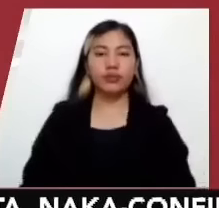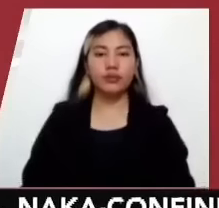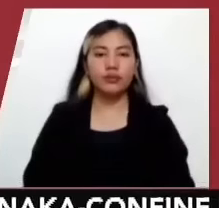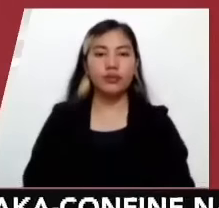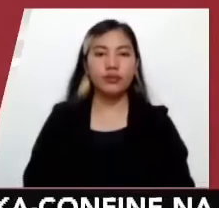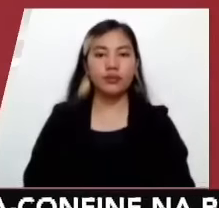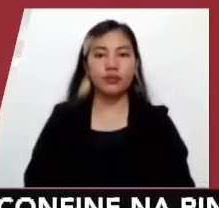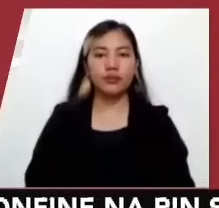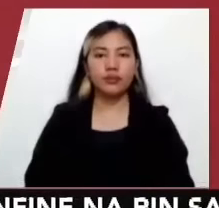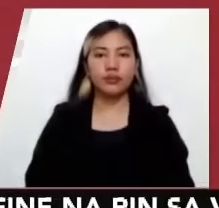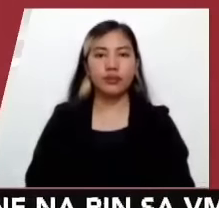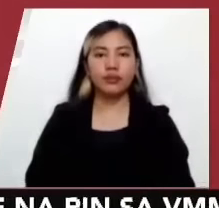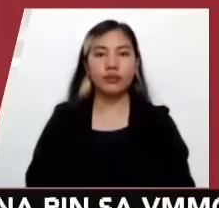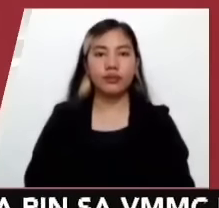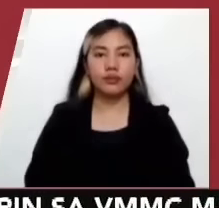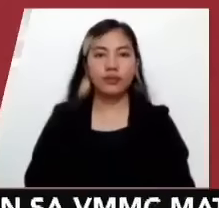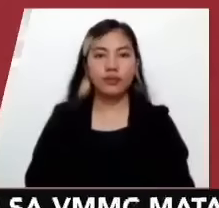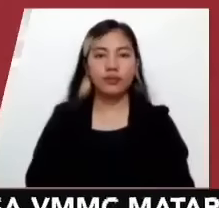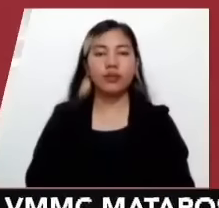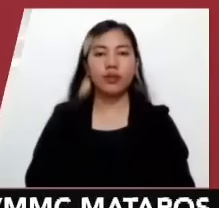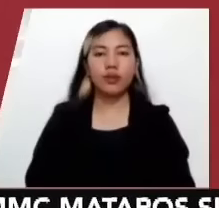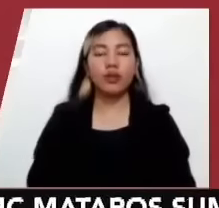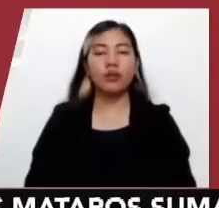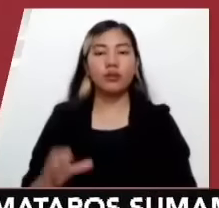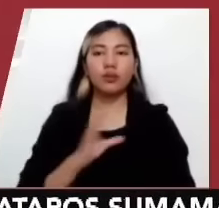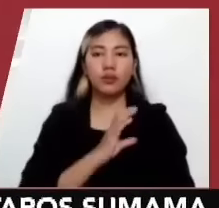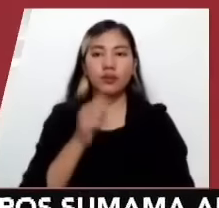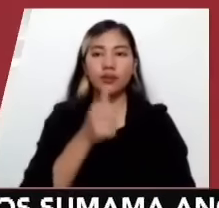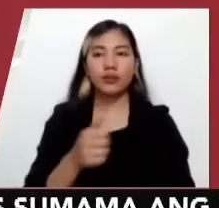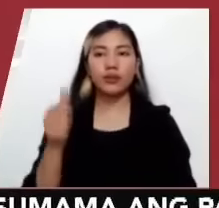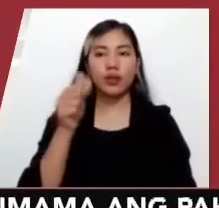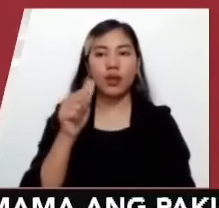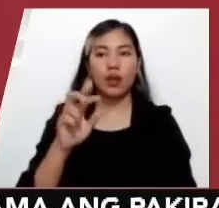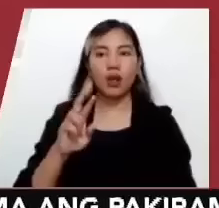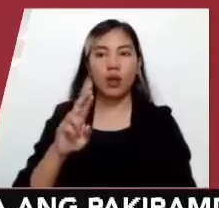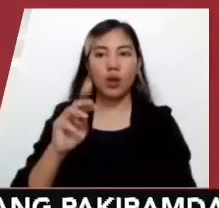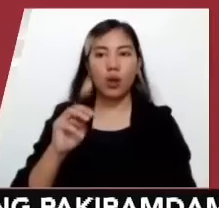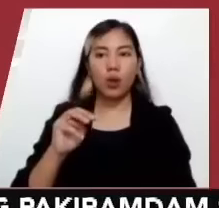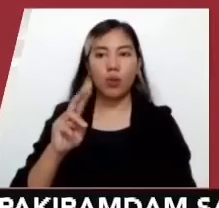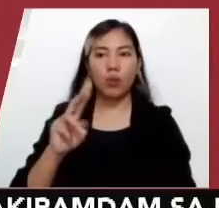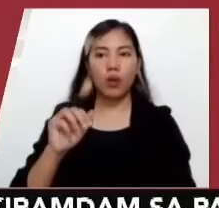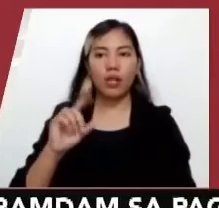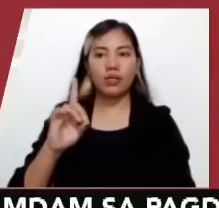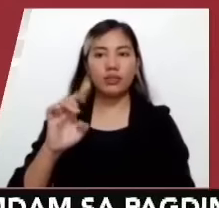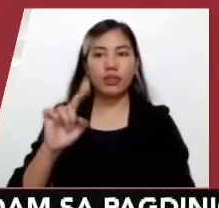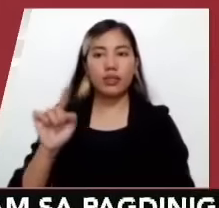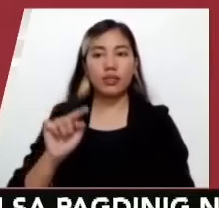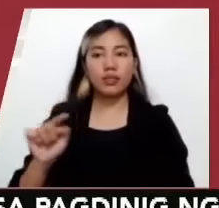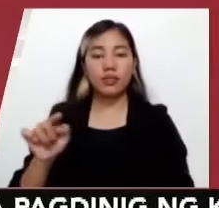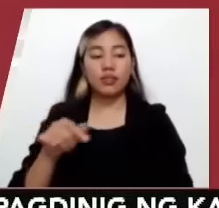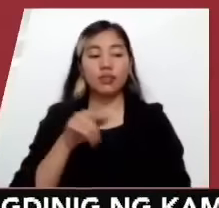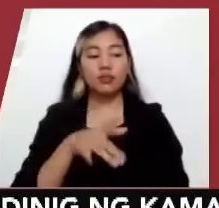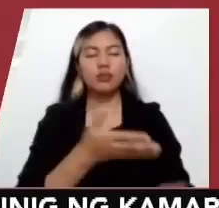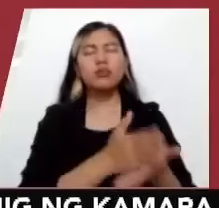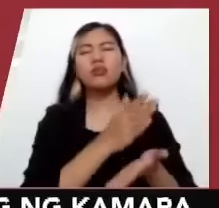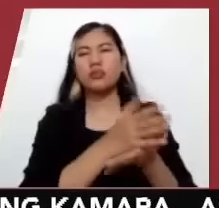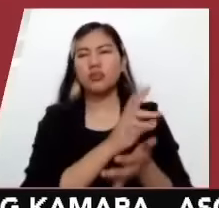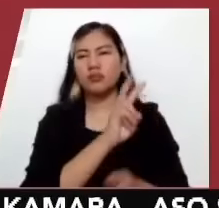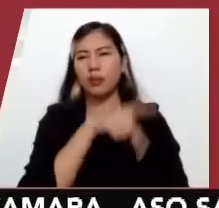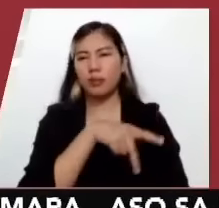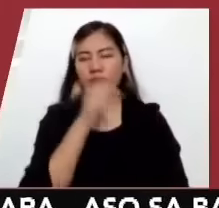Hindi raw palalampasin ni House Speaker Martin romes na kabilang sa mga binanggit ni Vice President salo Duterte na ipapapatay kasama